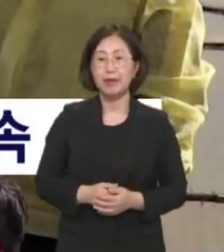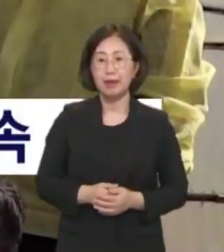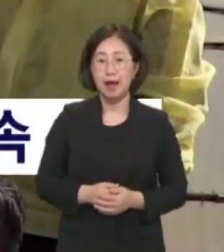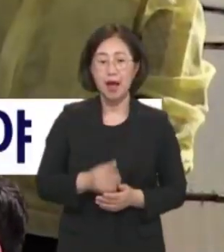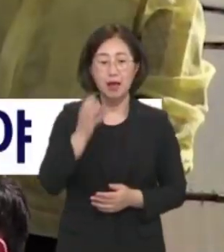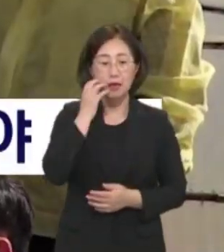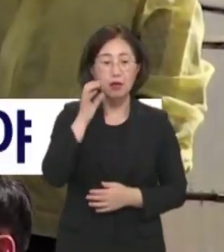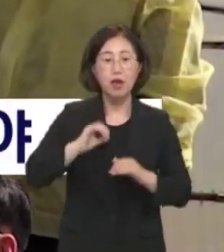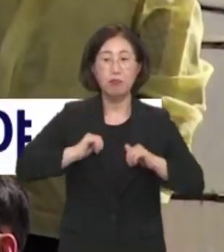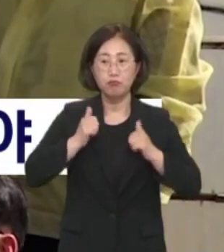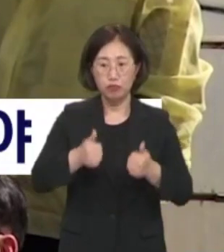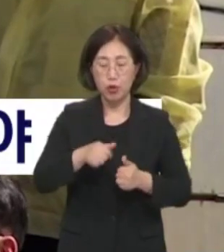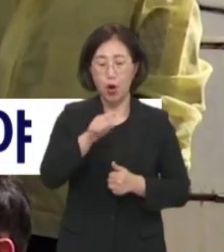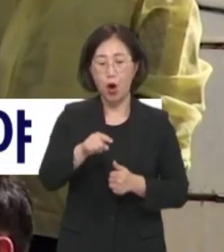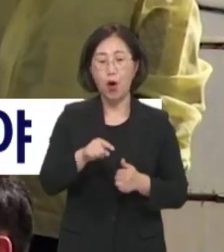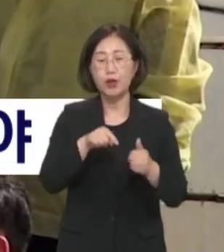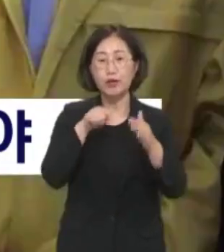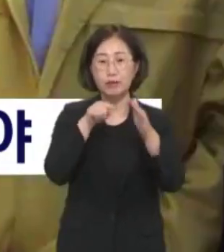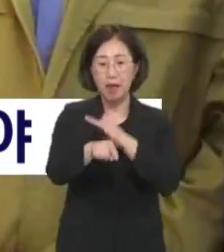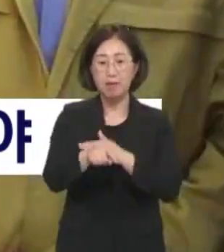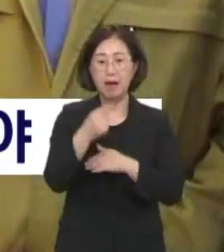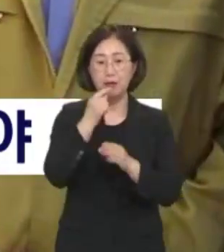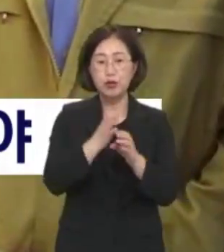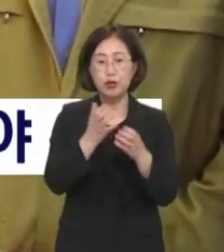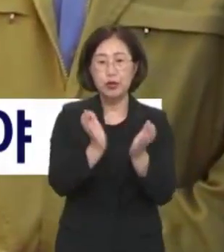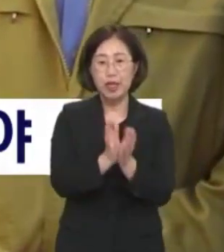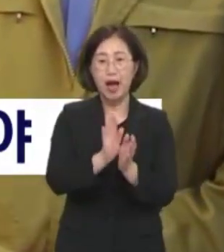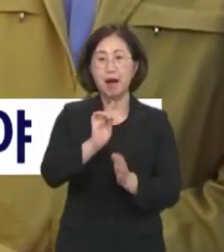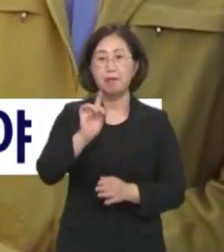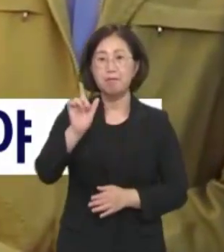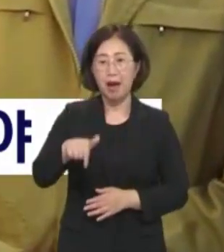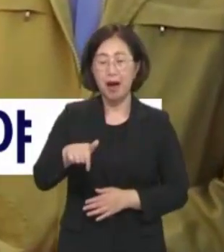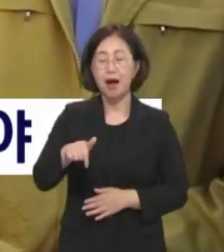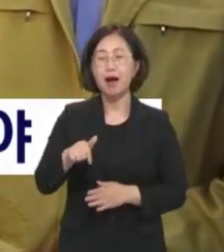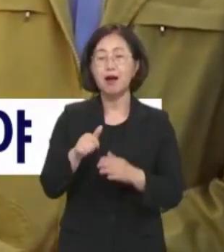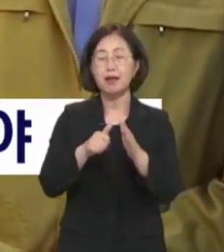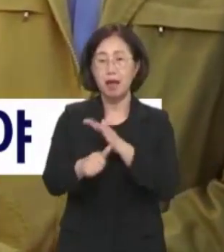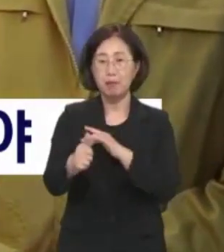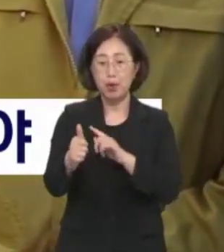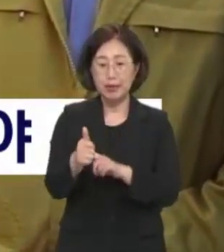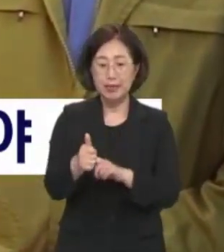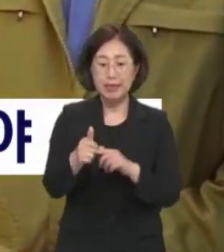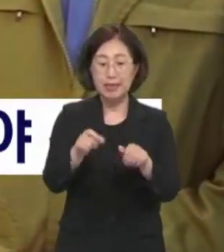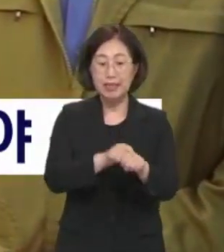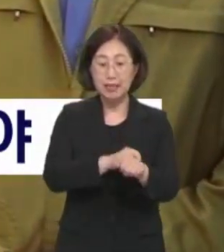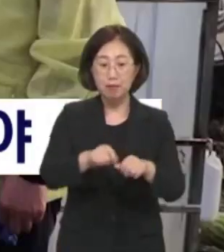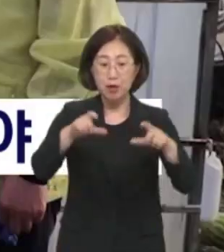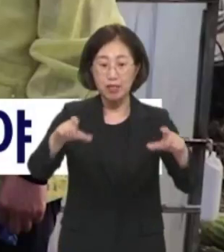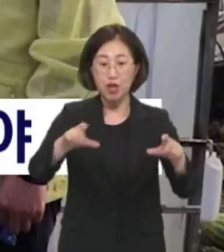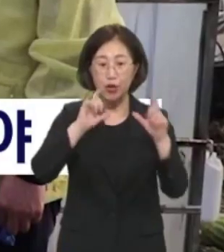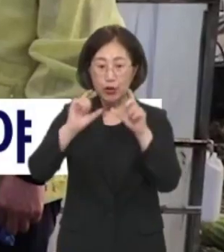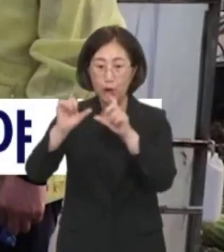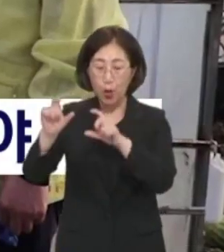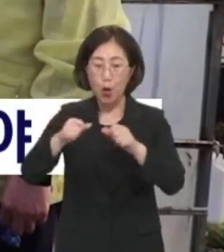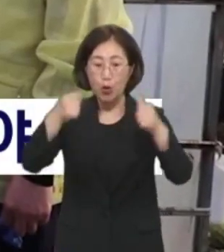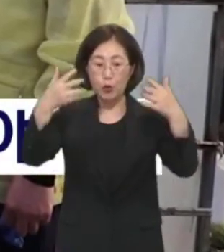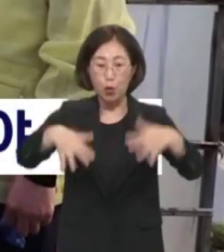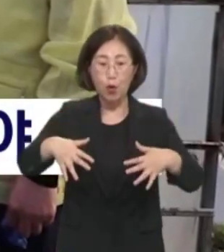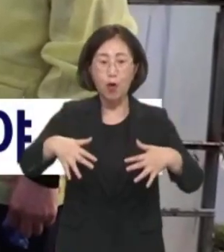청양과 부여 등 피해 현장을 찾은 더불어민주당 박광온 원내대표는 시군 단위로 특별재난지역을 선포하지만 요건이